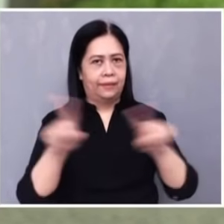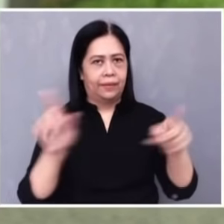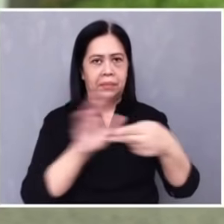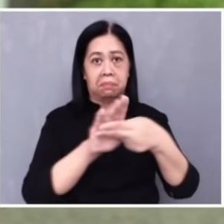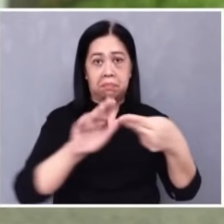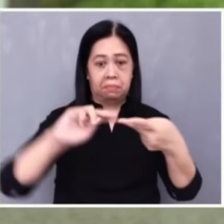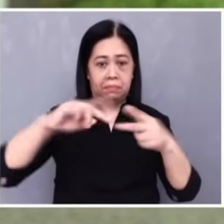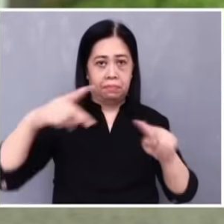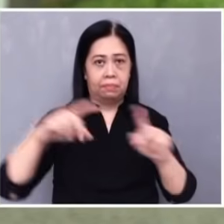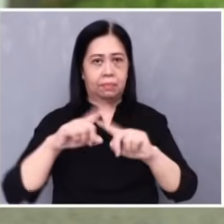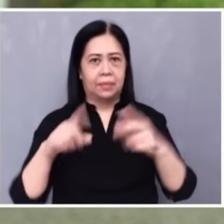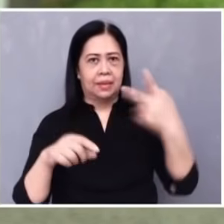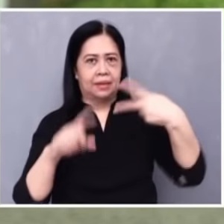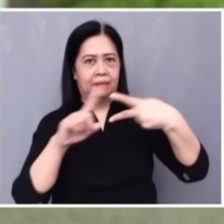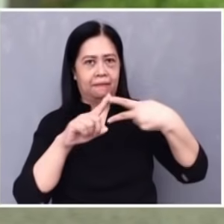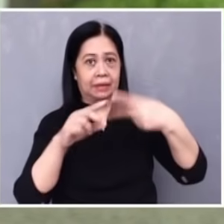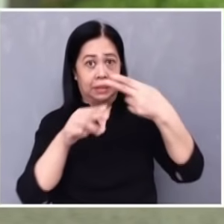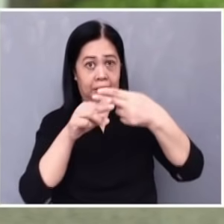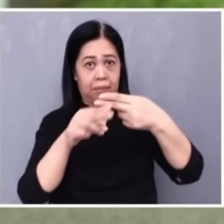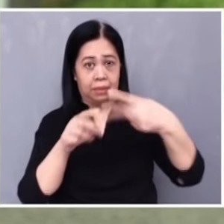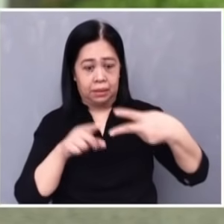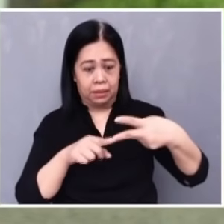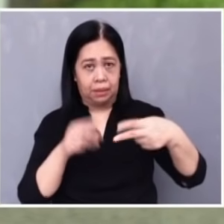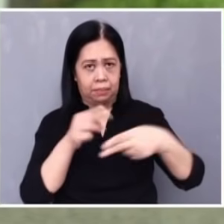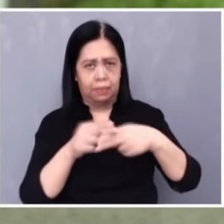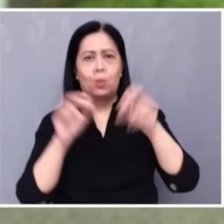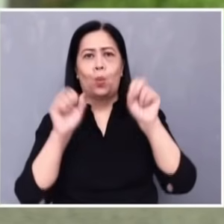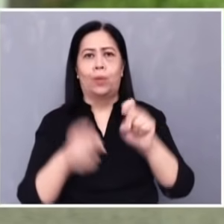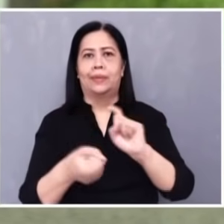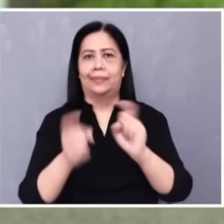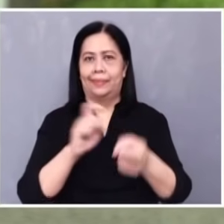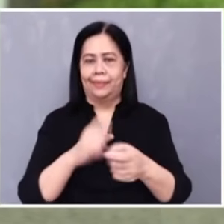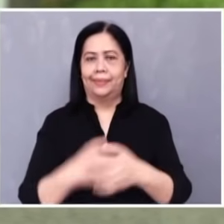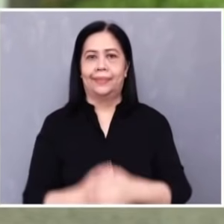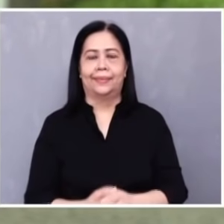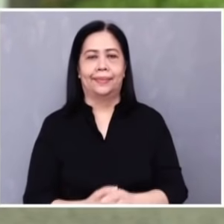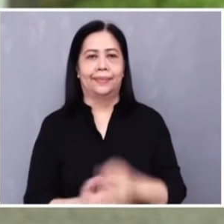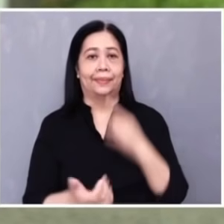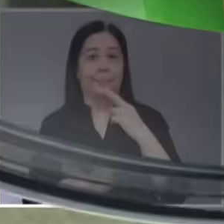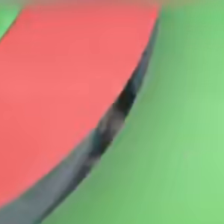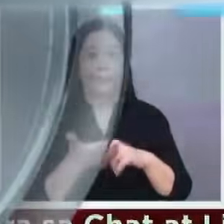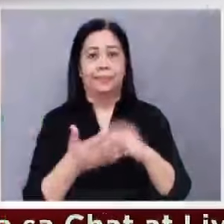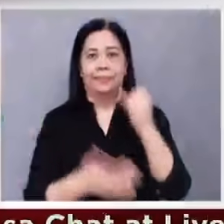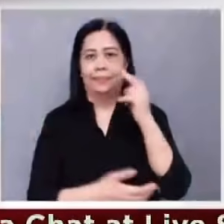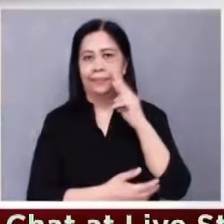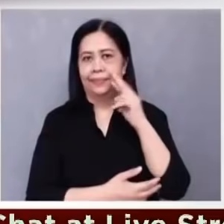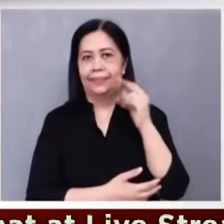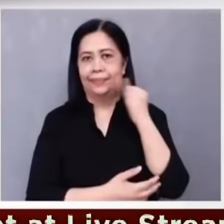ng naunang natanggap na COVID vaccine. Nagpapatrol, Vivian Gulia.